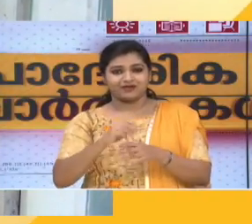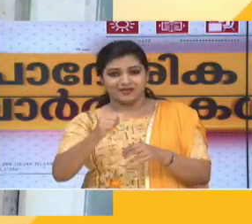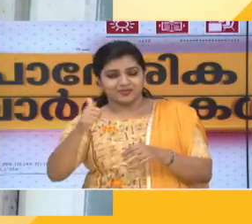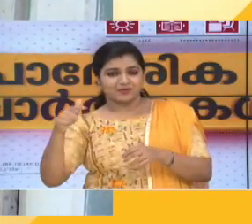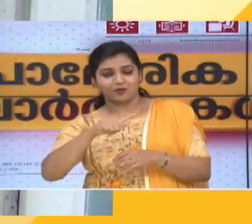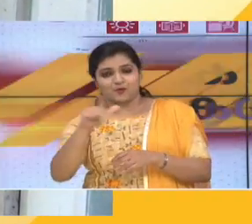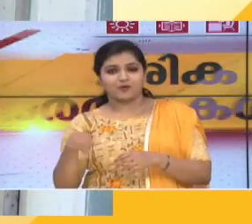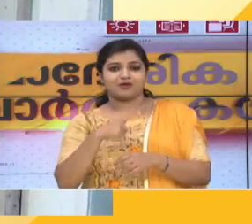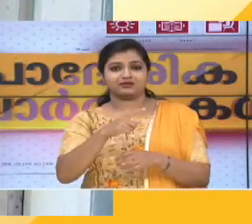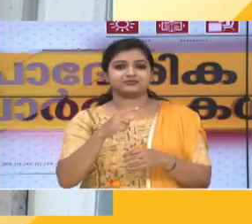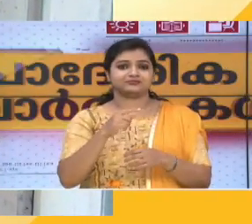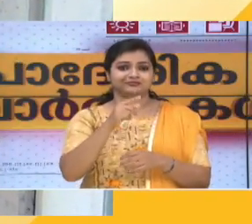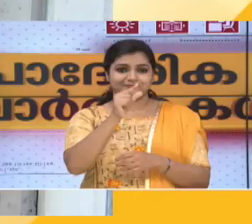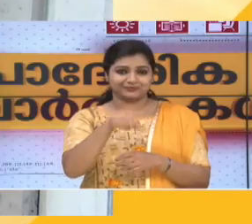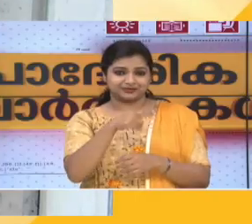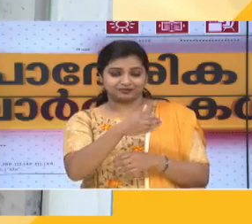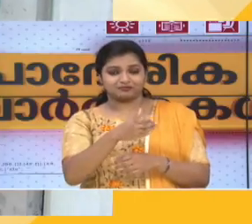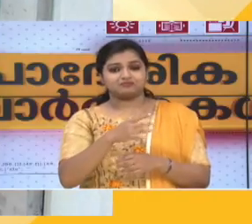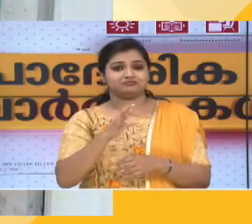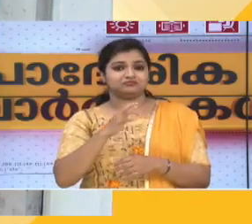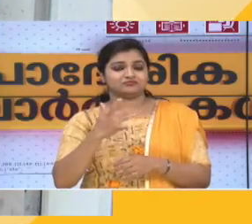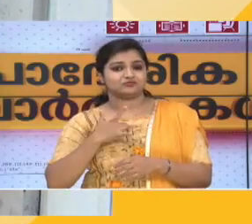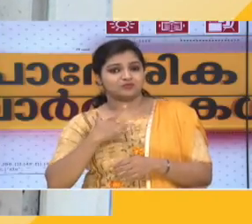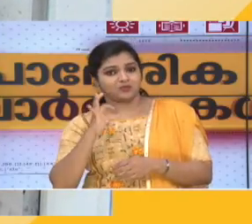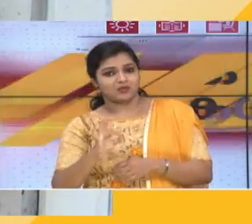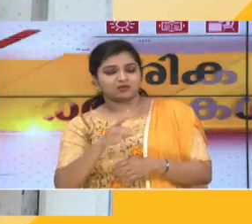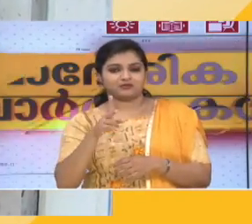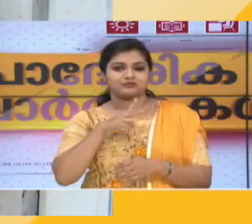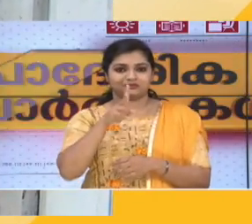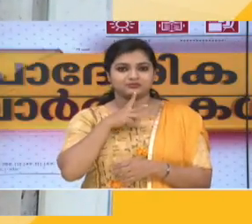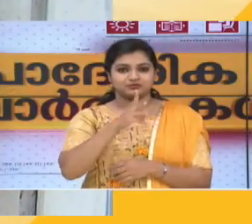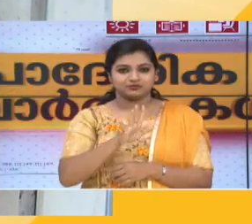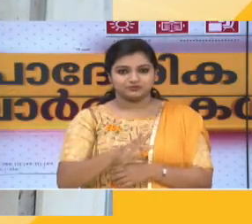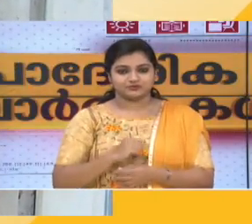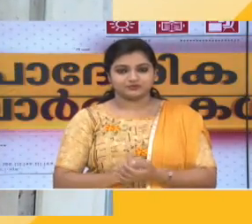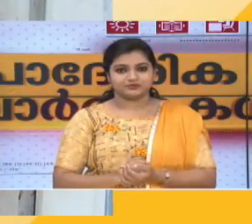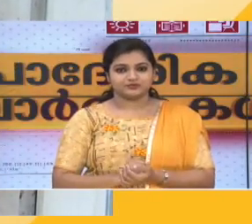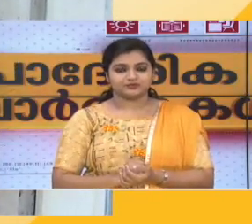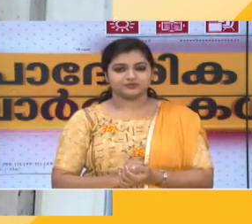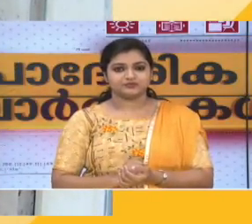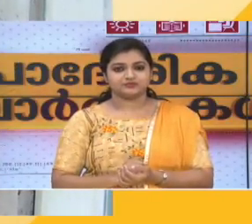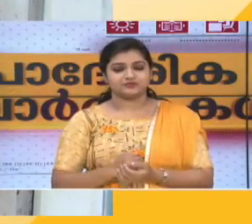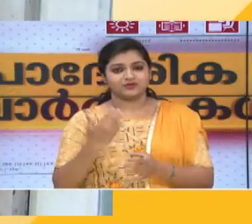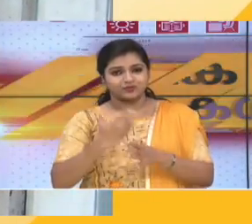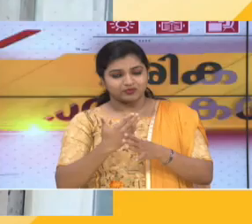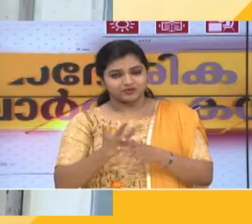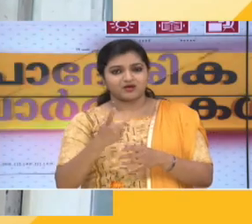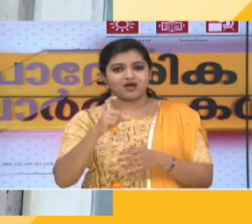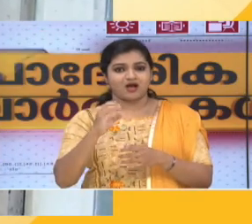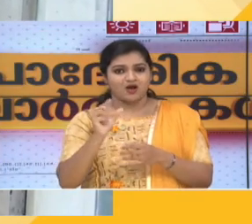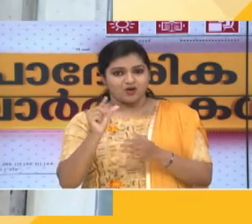സംസാരിക്കുന്നത്. എല്ലാവരോടും നല്ല രീതിയിൽ പെരുമാറുന്നതായിട്ടാണ് ഞാൻ കണ്ടിട്ടുള്ളത്. നഗരസഭാ ജീവനക്കാരെയും കൗൺസിലേഴ്സിനെയൊക്കെ ഒരുപോലെ